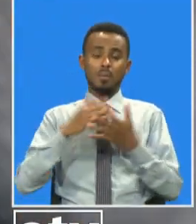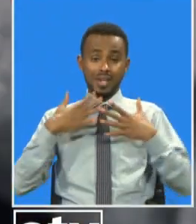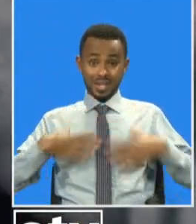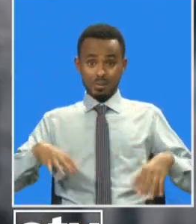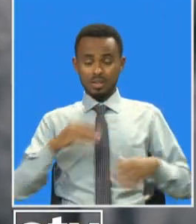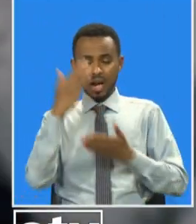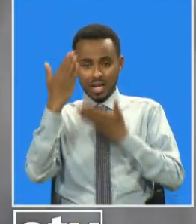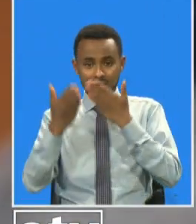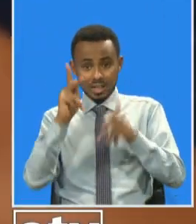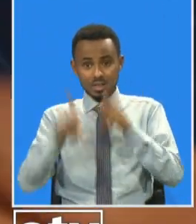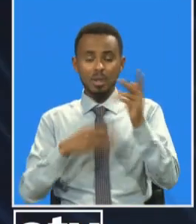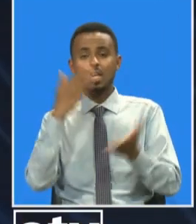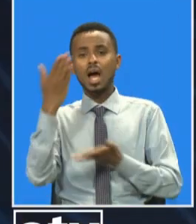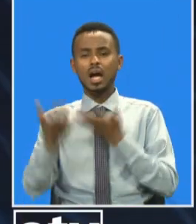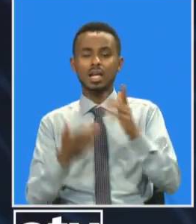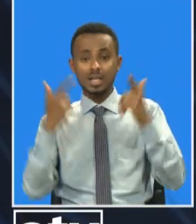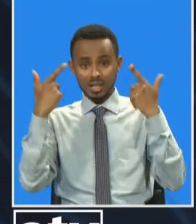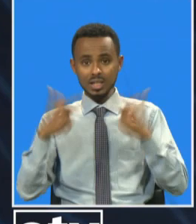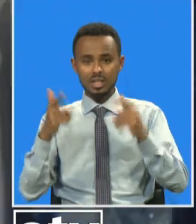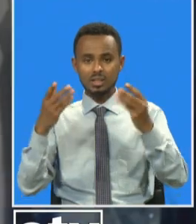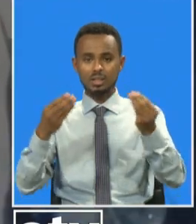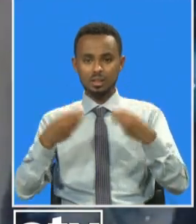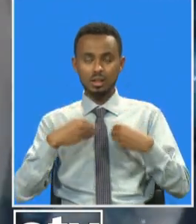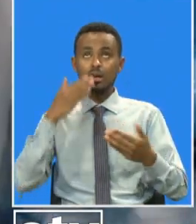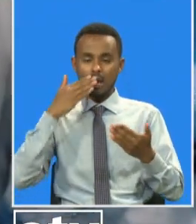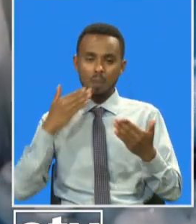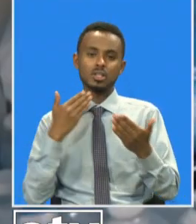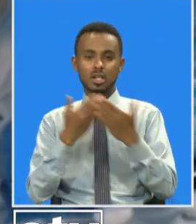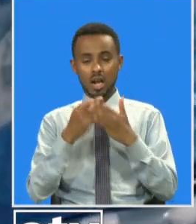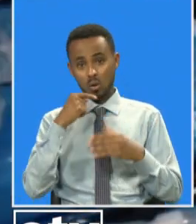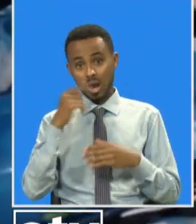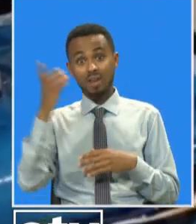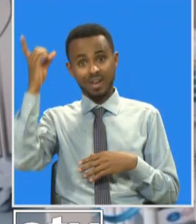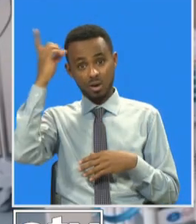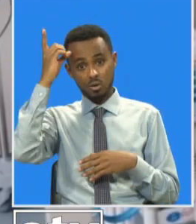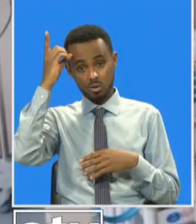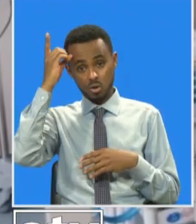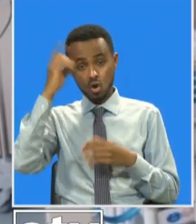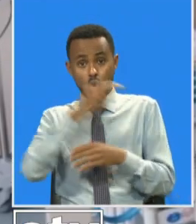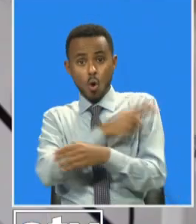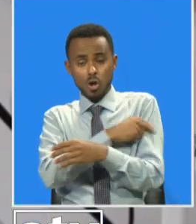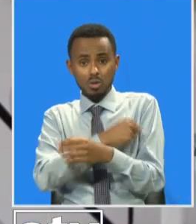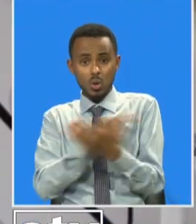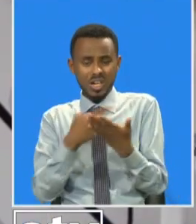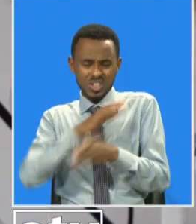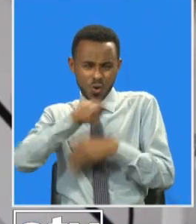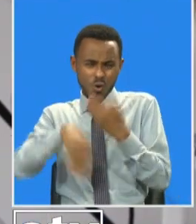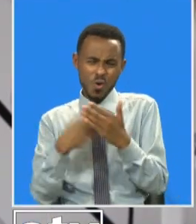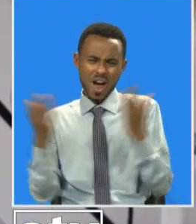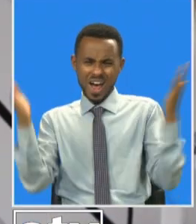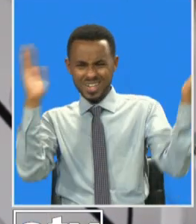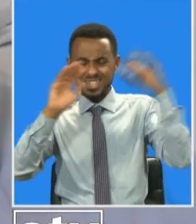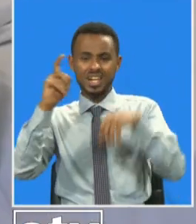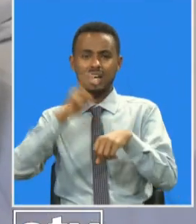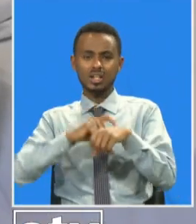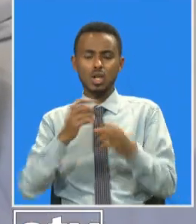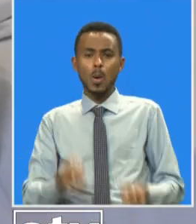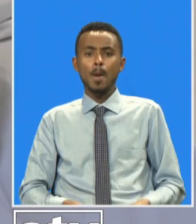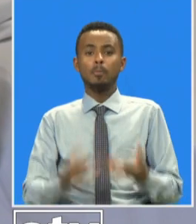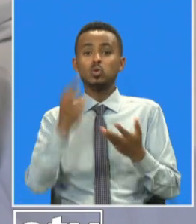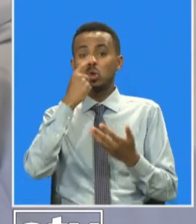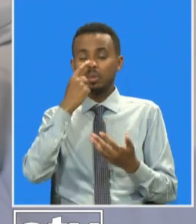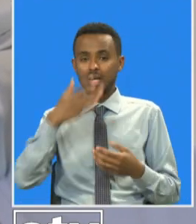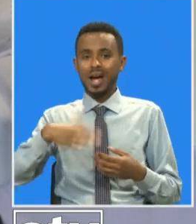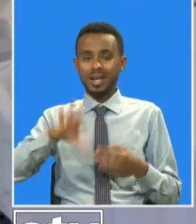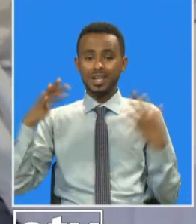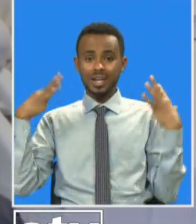እንድለብስና ሕዝቤን እንዳገለግል እድል ስለሰጠኝ አመሰግናለሁ ይላል ፍራንኮ። ሆስፒታሉ ከዚህ ሁሉ አስቸጋሪ ጊዜ ብዙ ልምድ